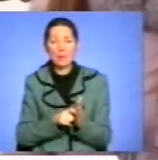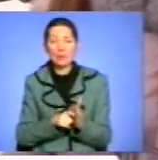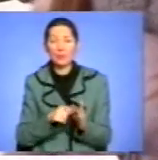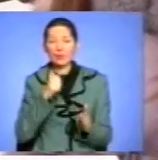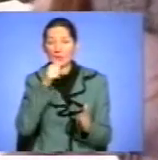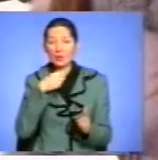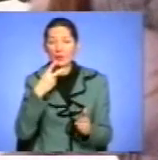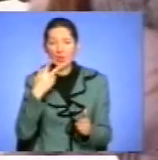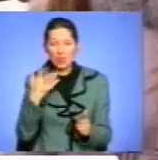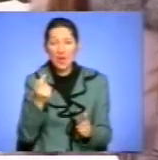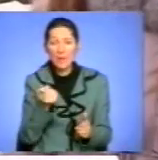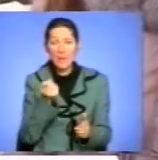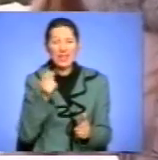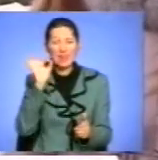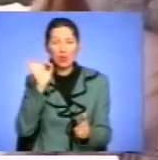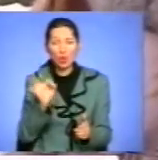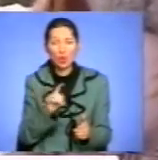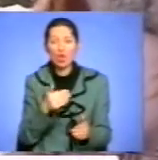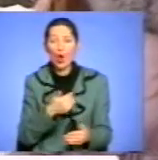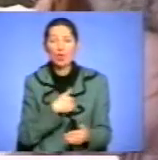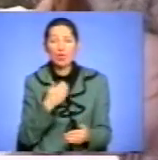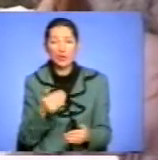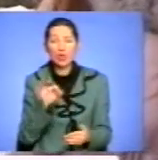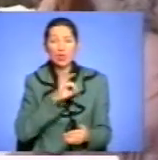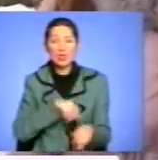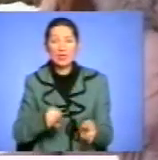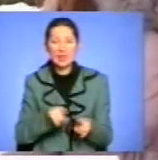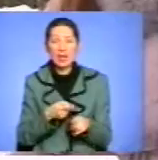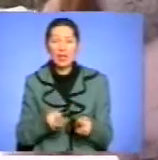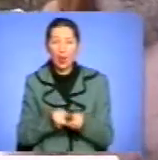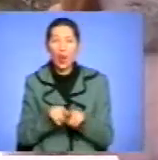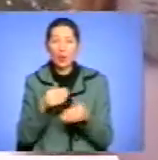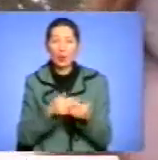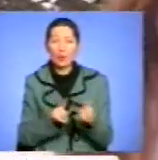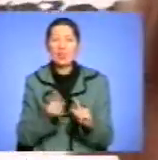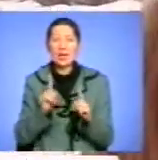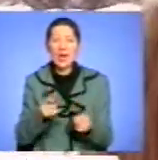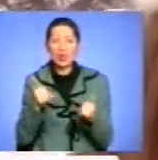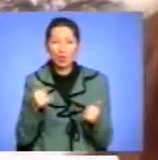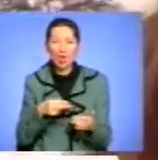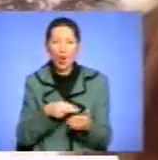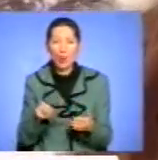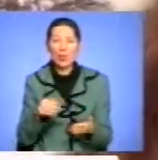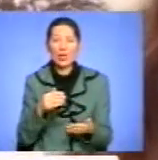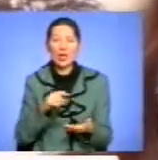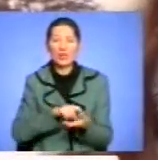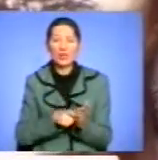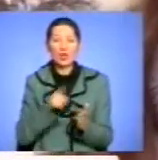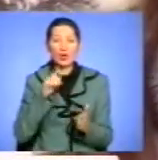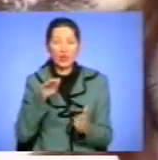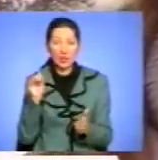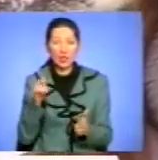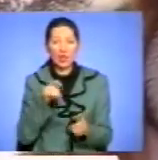малий відсоток. Чули, чи хотіли б ви скористатися цією програмою і чи реально зараз придбати квартиру в кредит, зокрема молодіжний